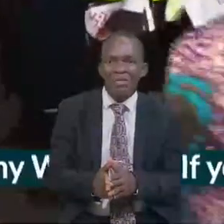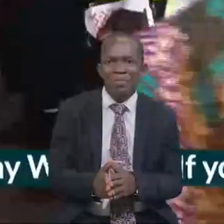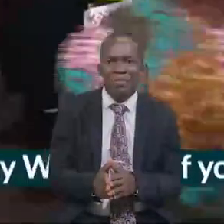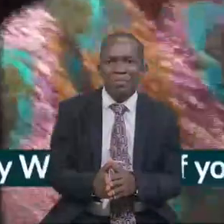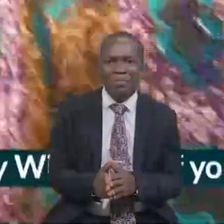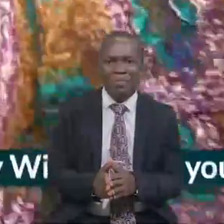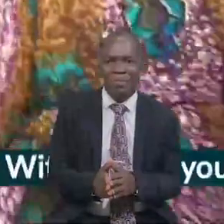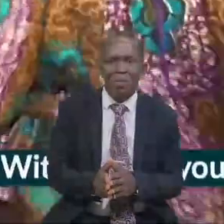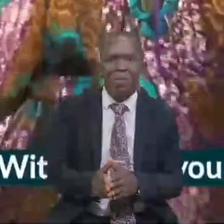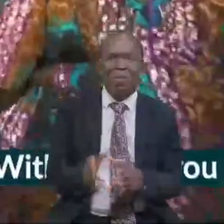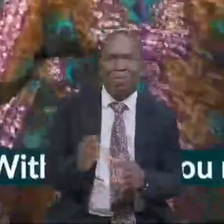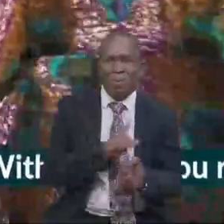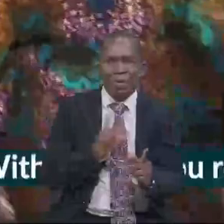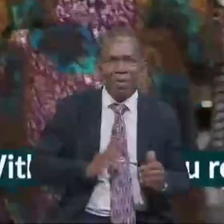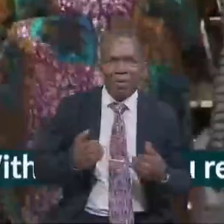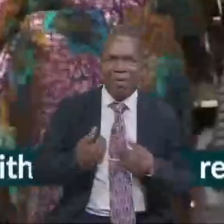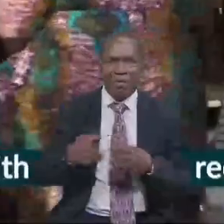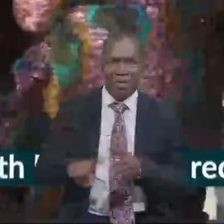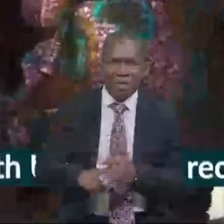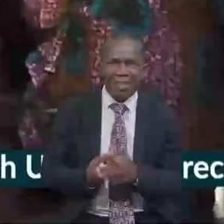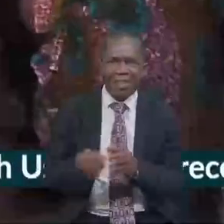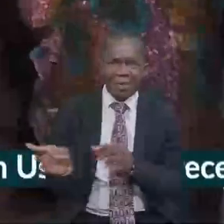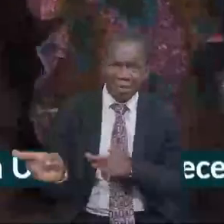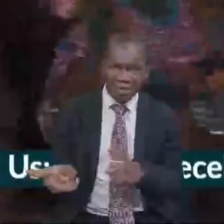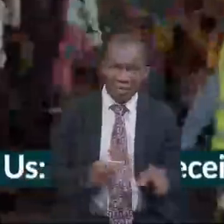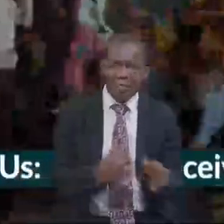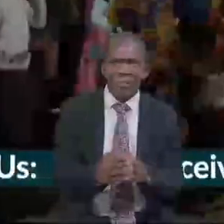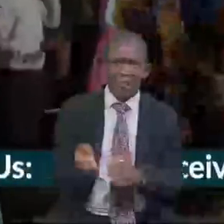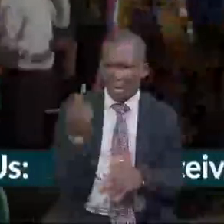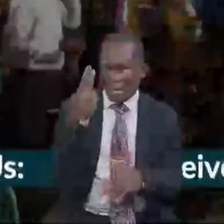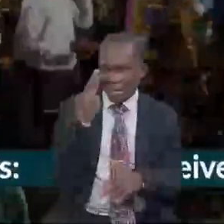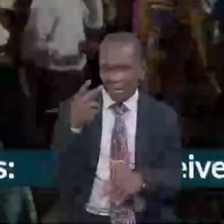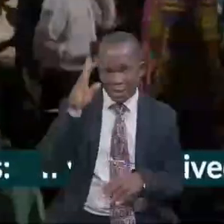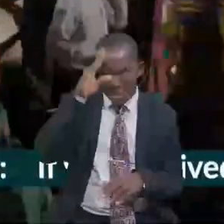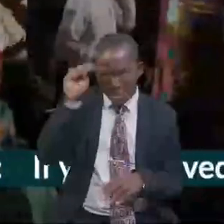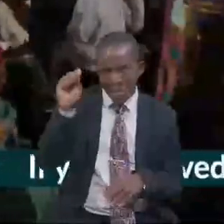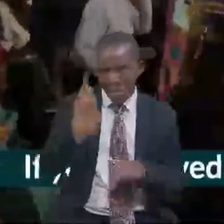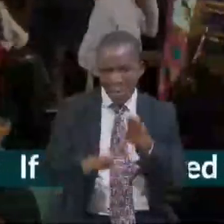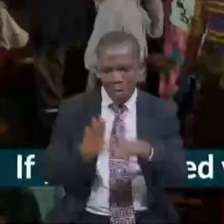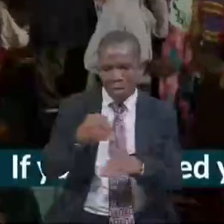Oui, un bon match là-bas.